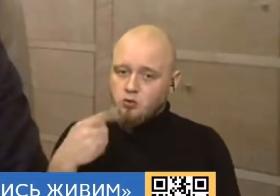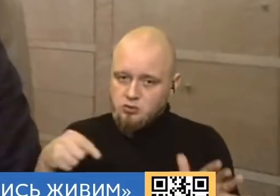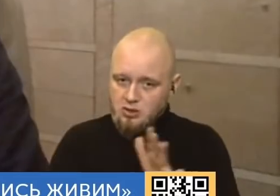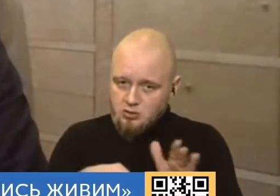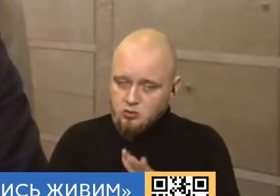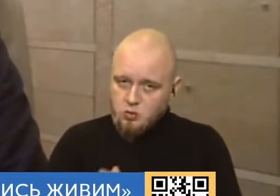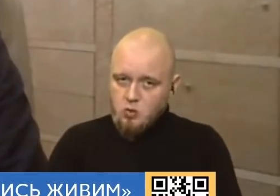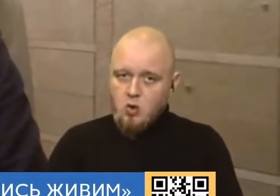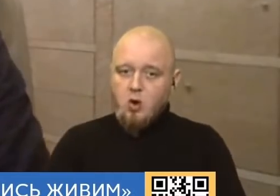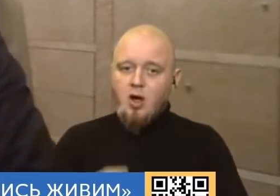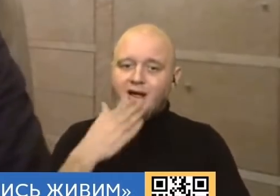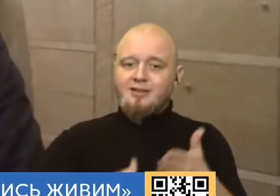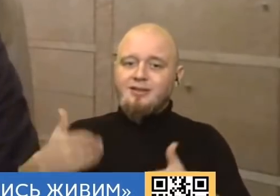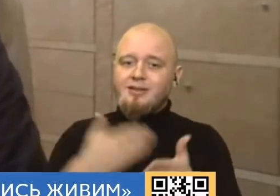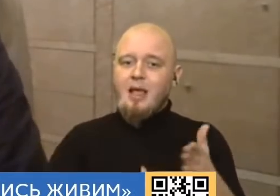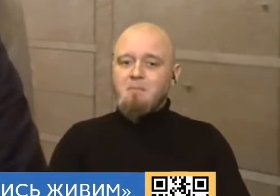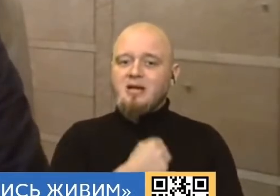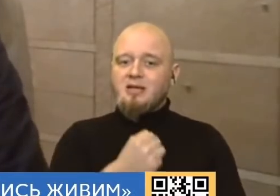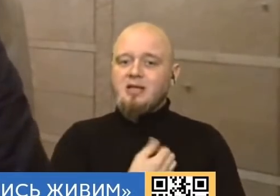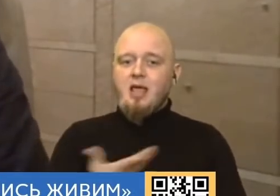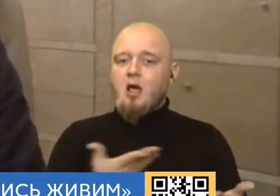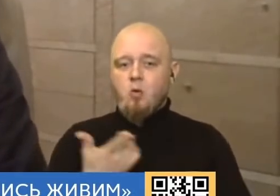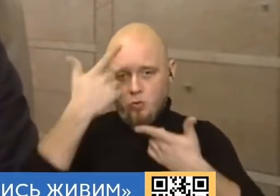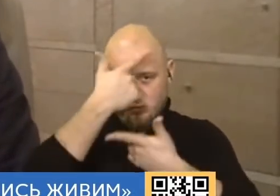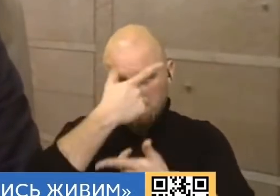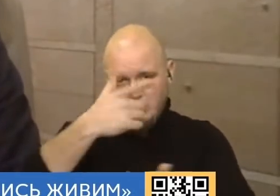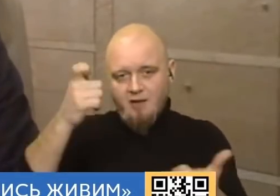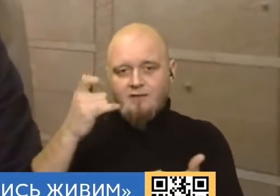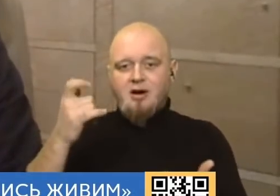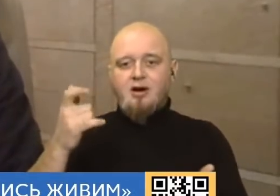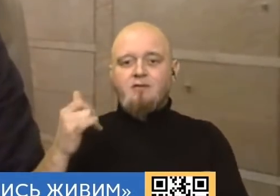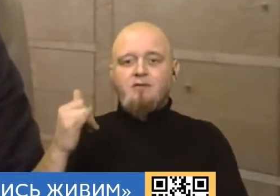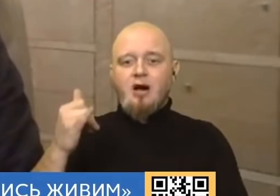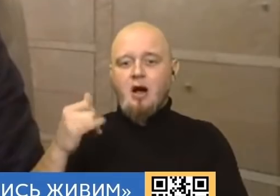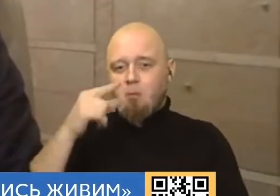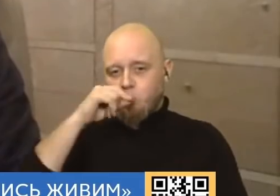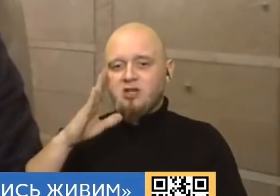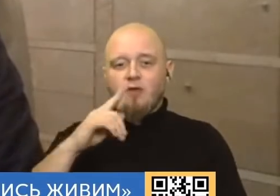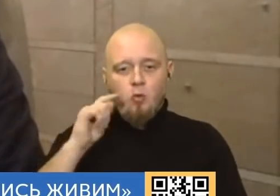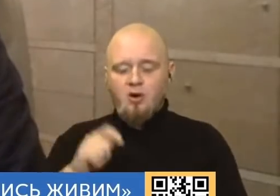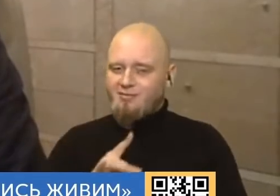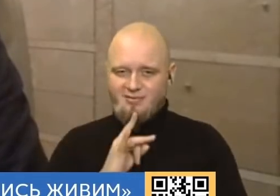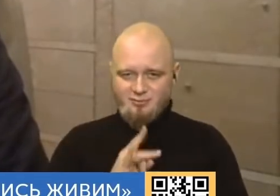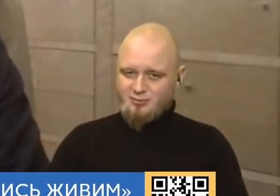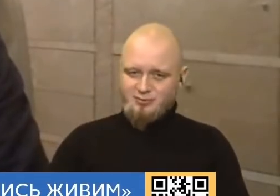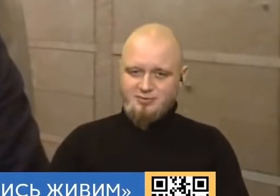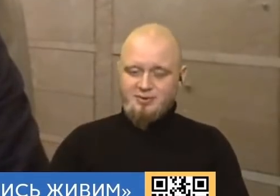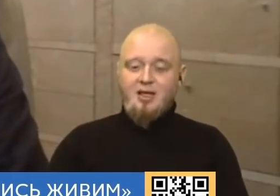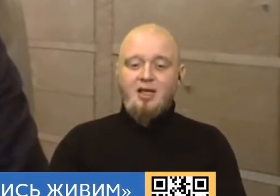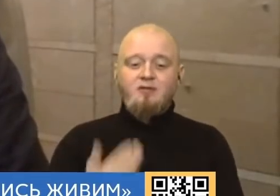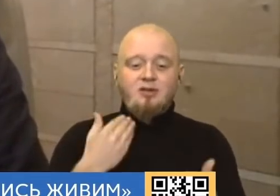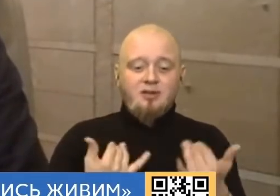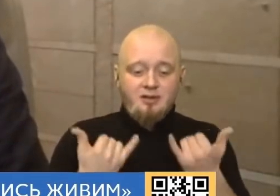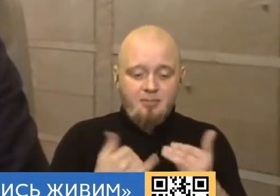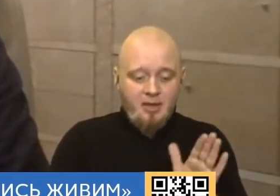однозначно демілітаризація, яку заявив і проголосив Путін на Україні, не відбудеться. Відтепер кожна